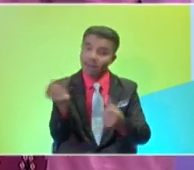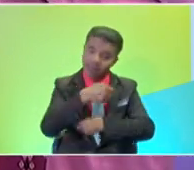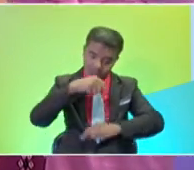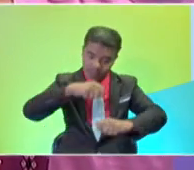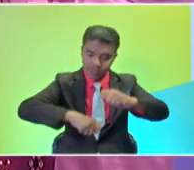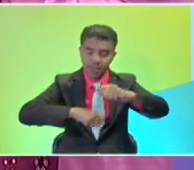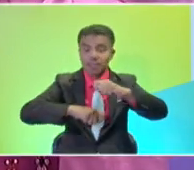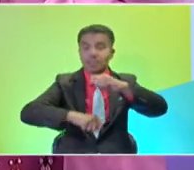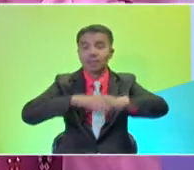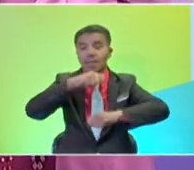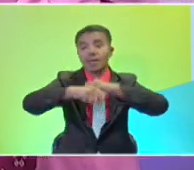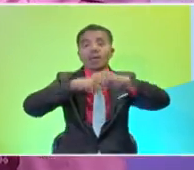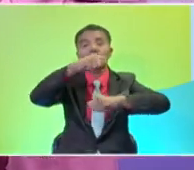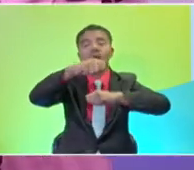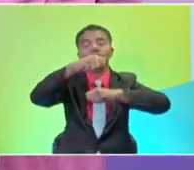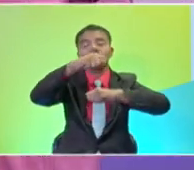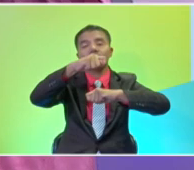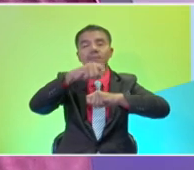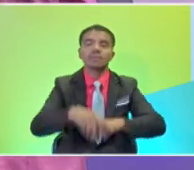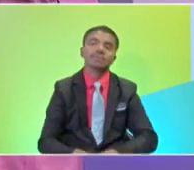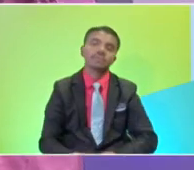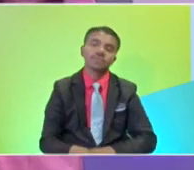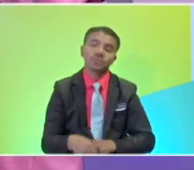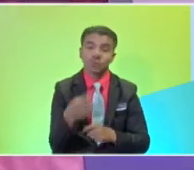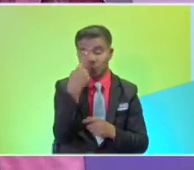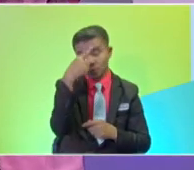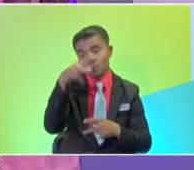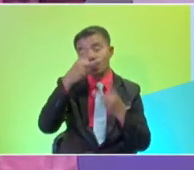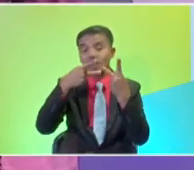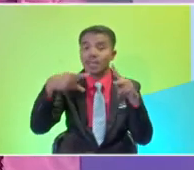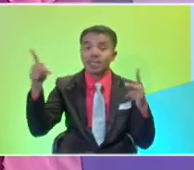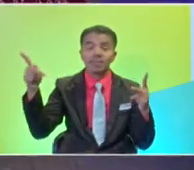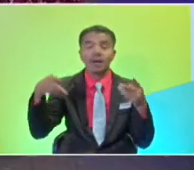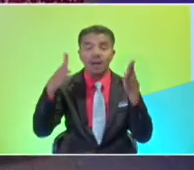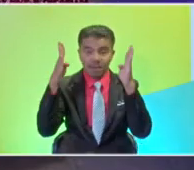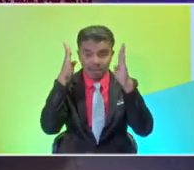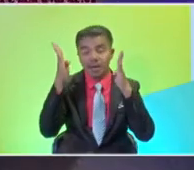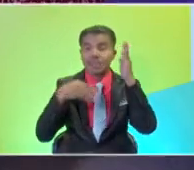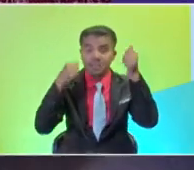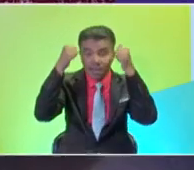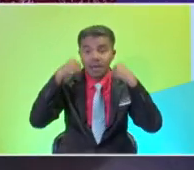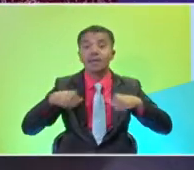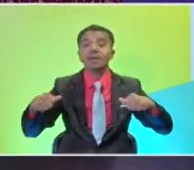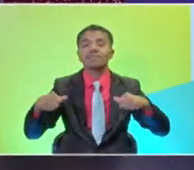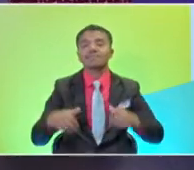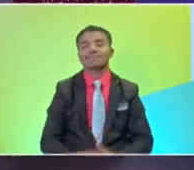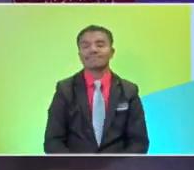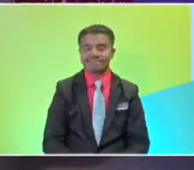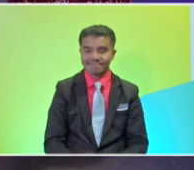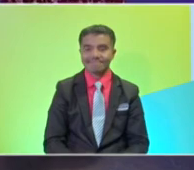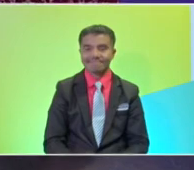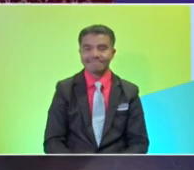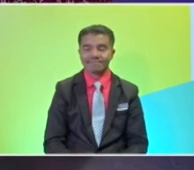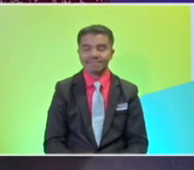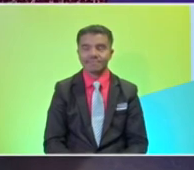bahagian kitabatul kalimah sahaja belum lagi yang lain Insyaallah baru satu part lah betul oke Ini contoh-contoh